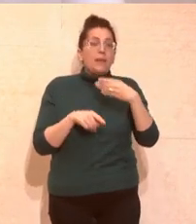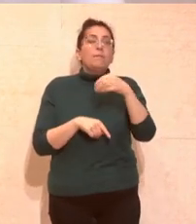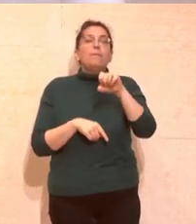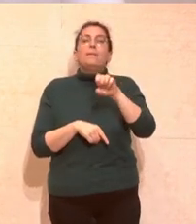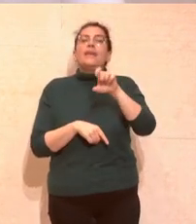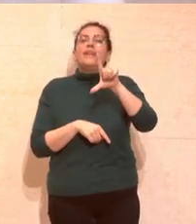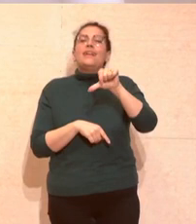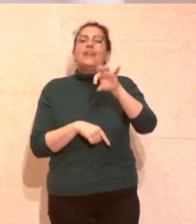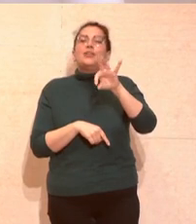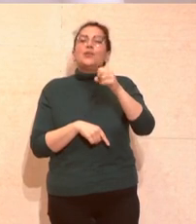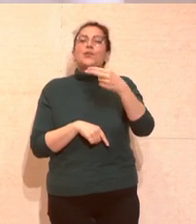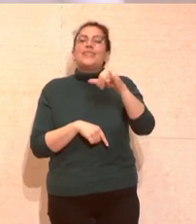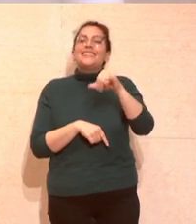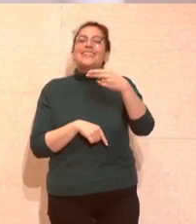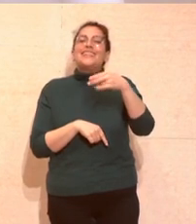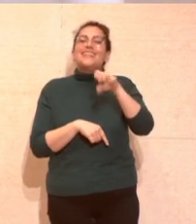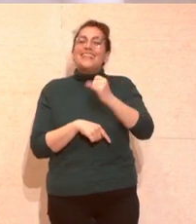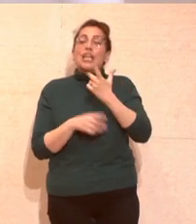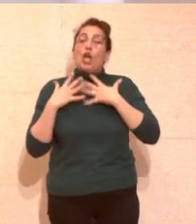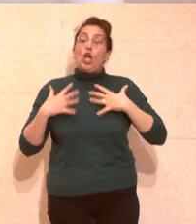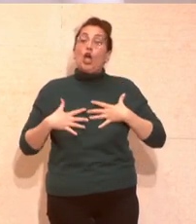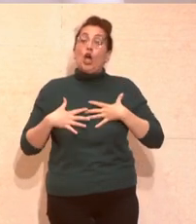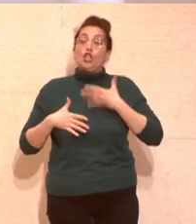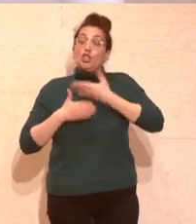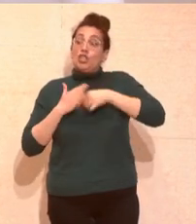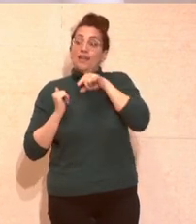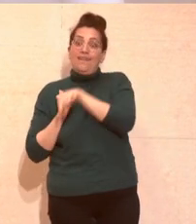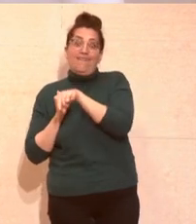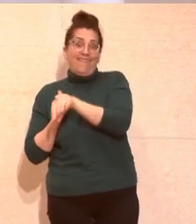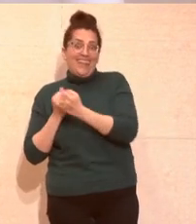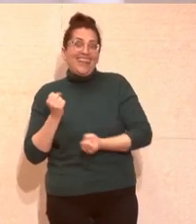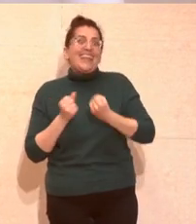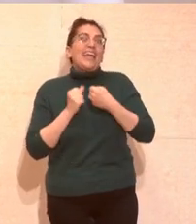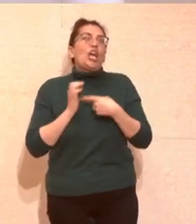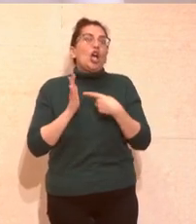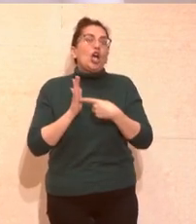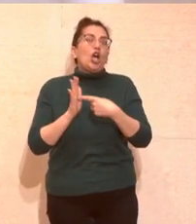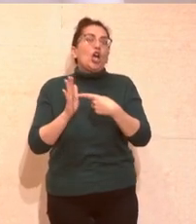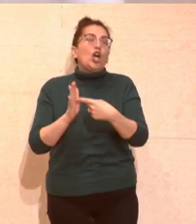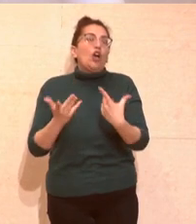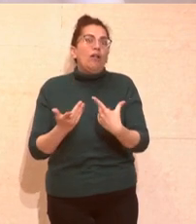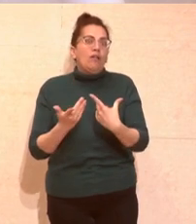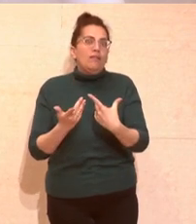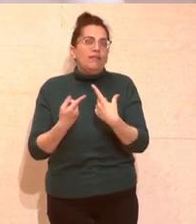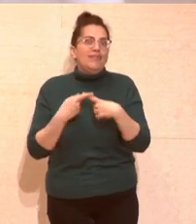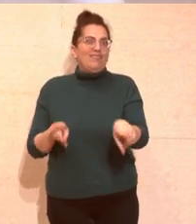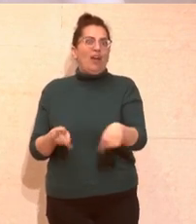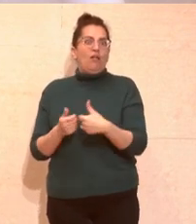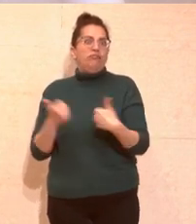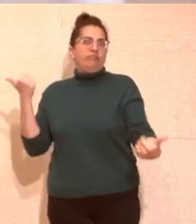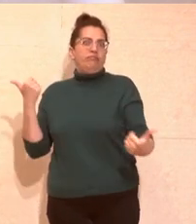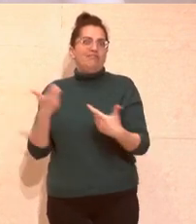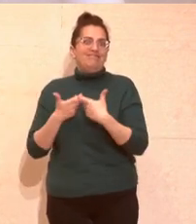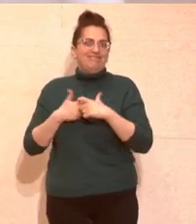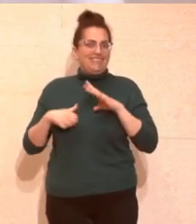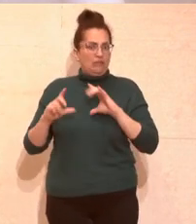tardivement. Donc, ils sont plus décalés, un peu déjà comme des adolescents, sauf que ça commence chez eux beaucoup plus tôt, ça se voit plus déjà dans l'enfance. Et